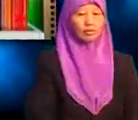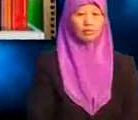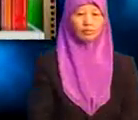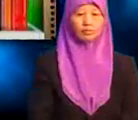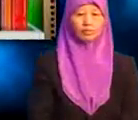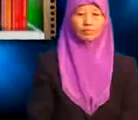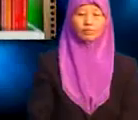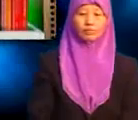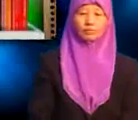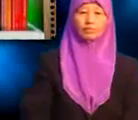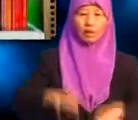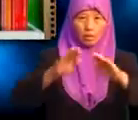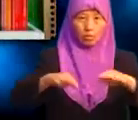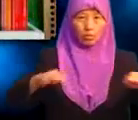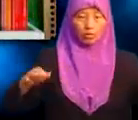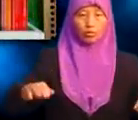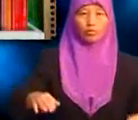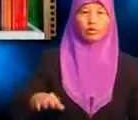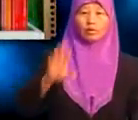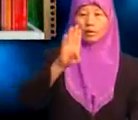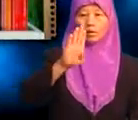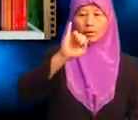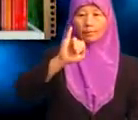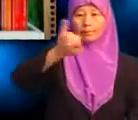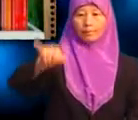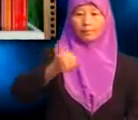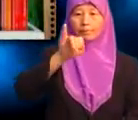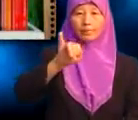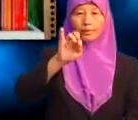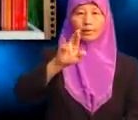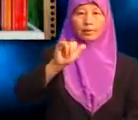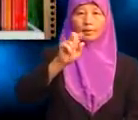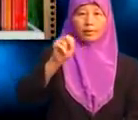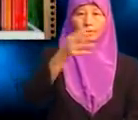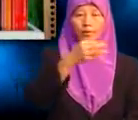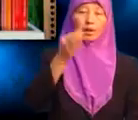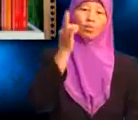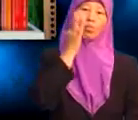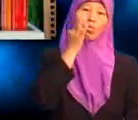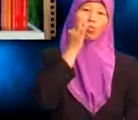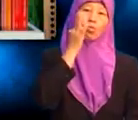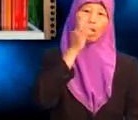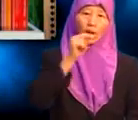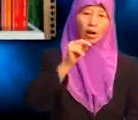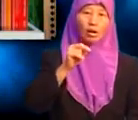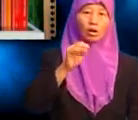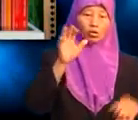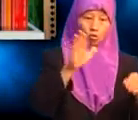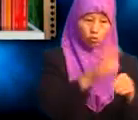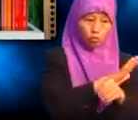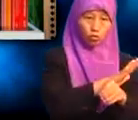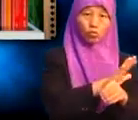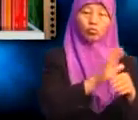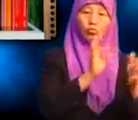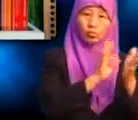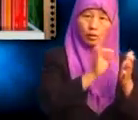Murid-murid yang dirahmati Allah, bijirin dan buah-buahan yang cukup nisabnya hendaklah dibayar zakatnya